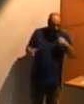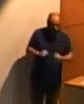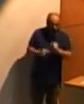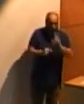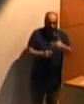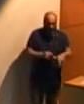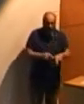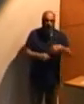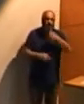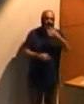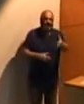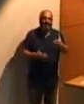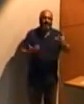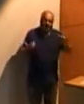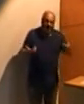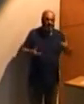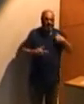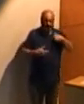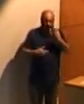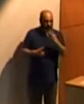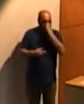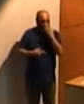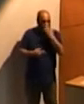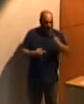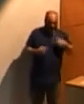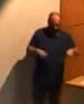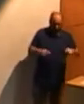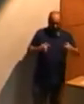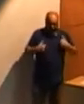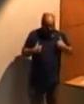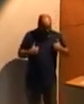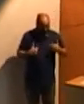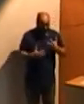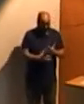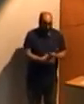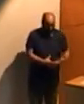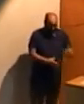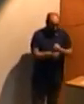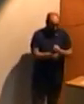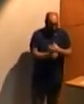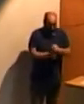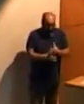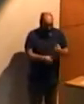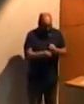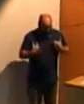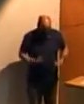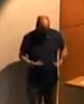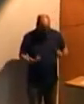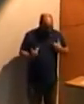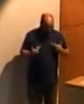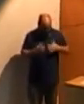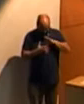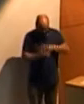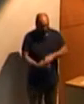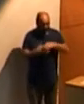je vous ai parlé de posture de posture de création de co-création et devant un petit peu comment on pense et comment on réfléchit